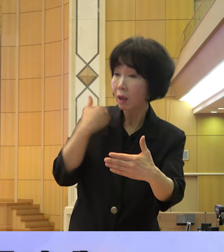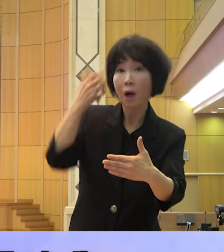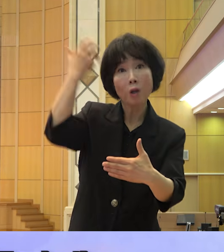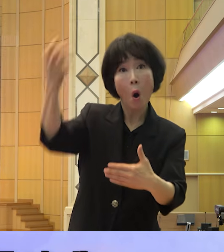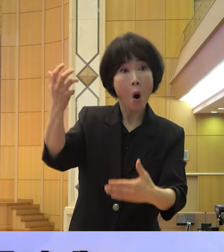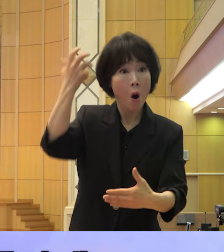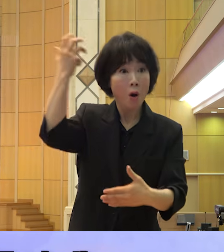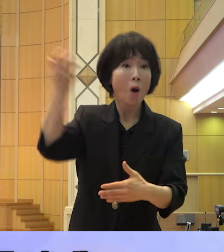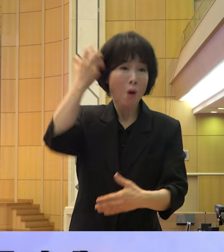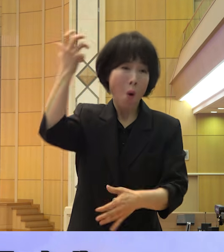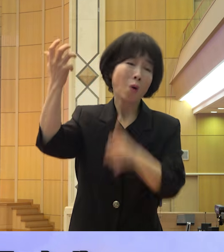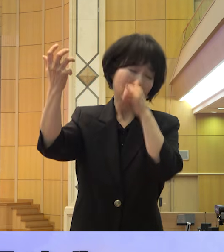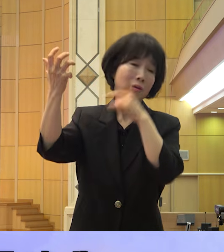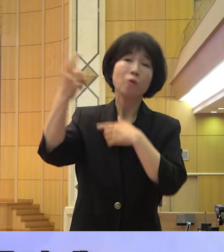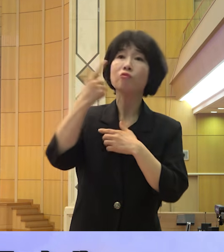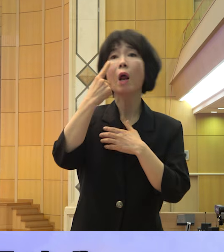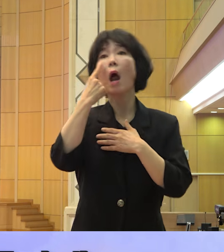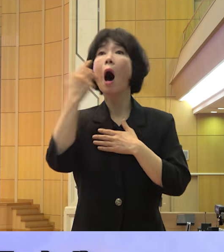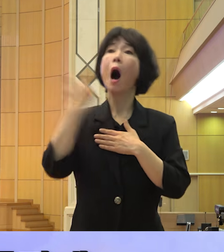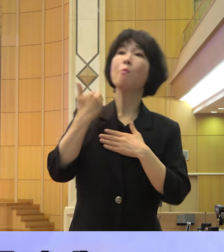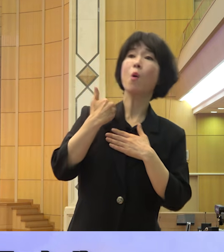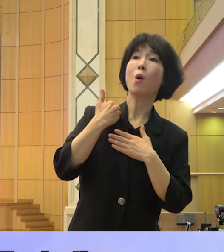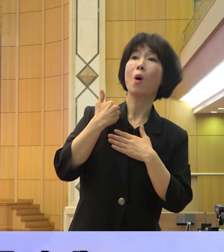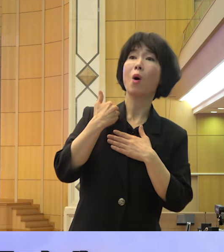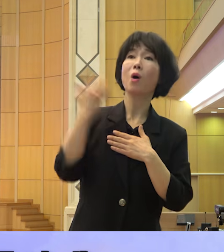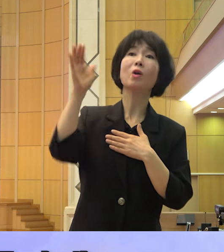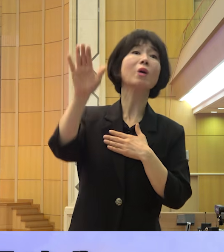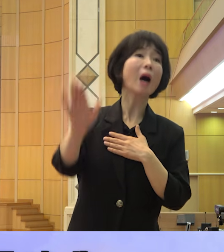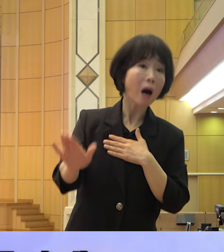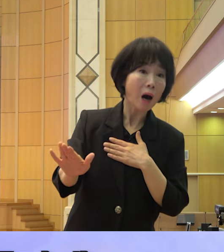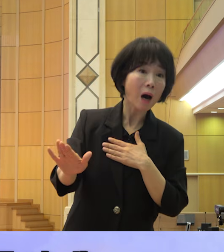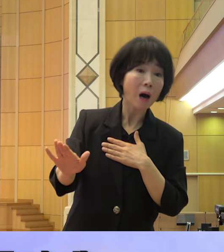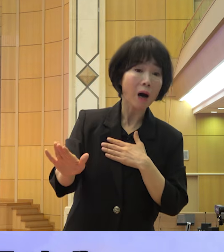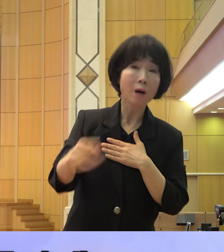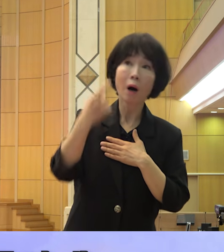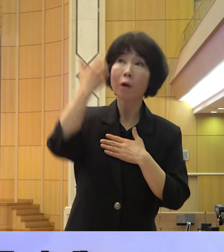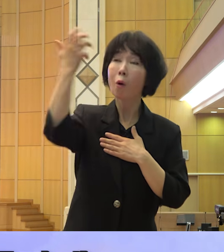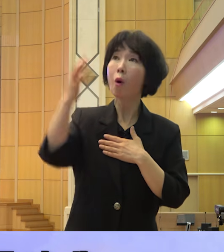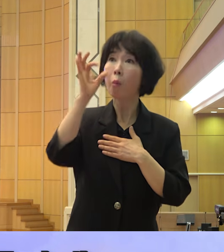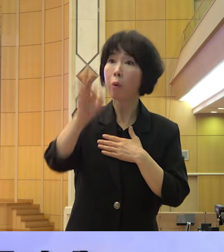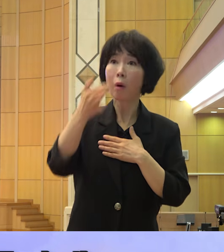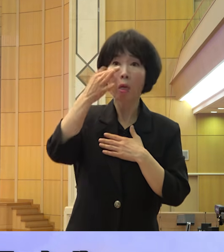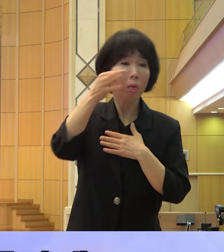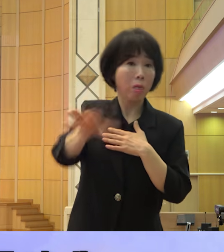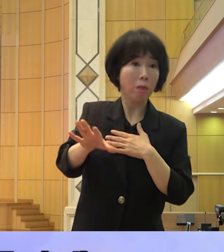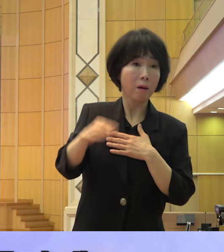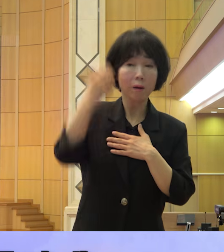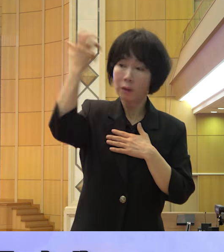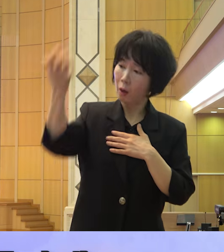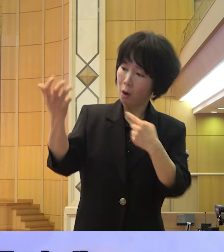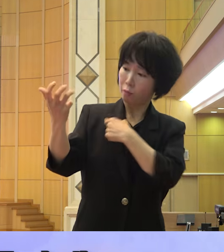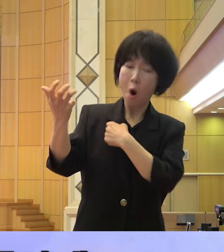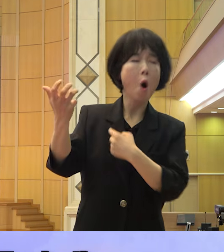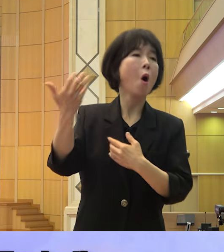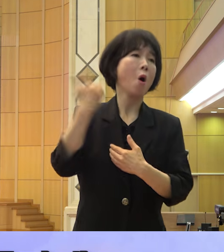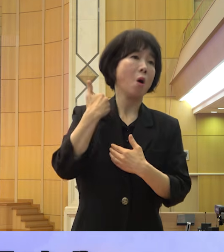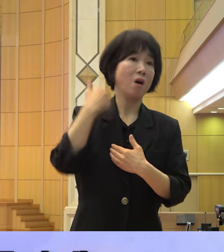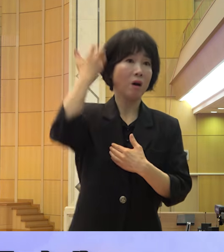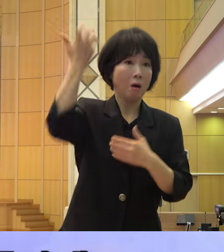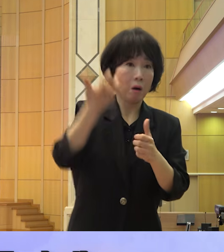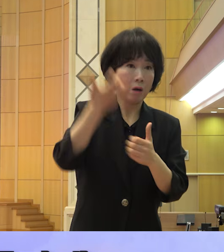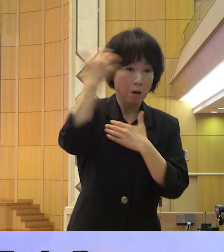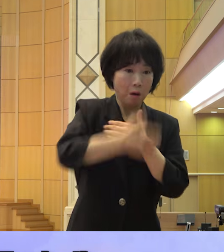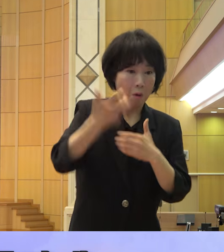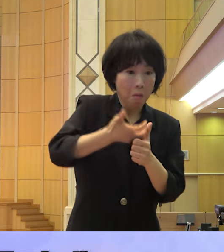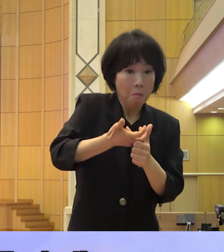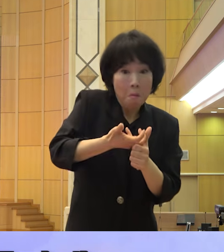없잖아요. 눈에 보이진 않지만 한 번도 본 적은 없지만 영혼이 딱